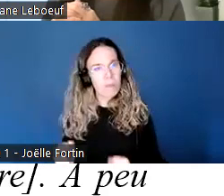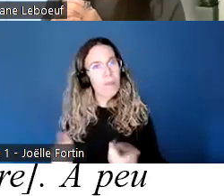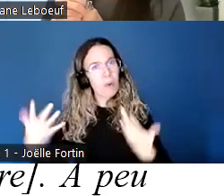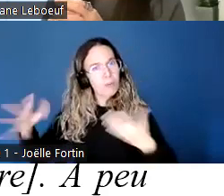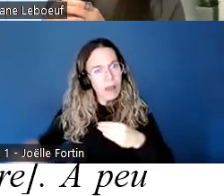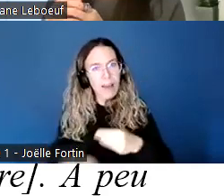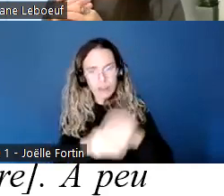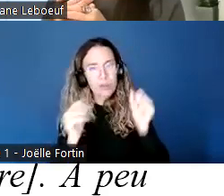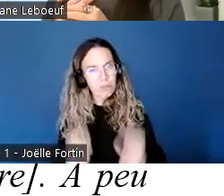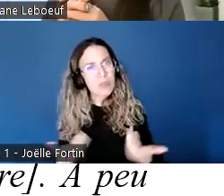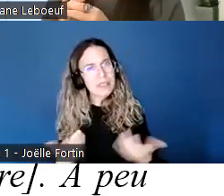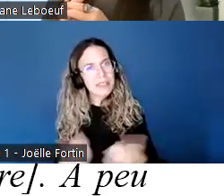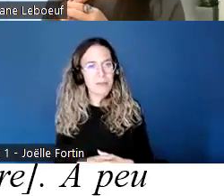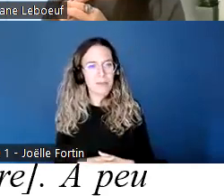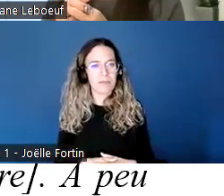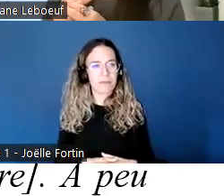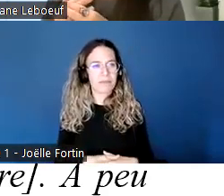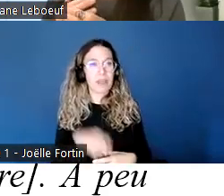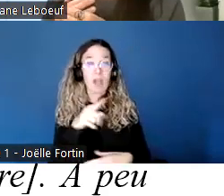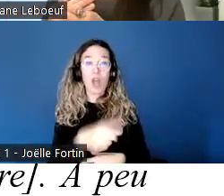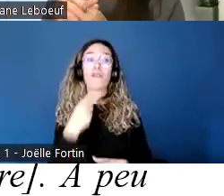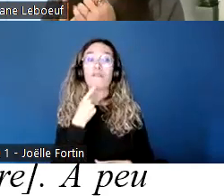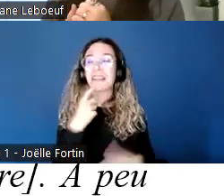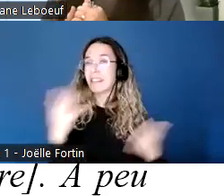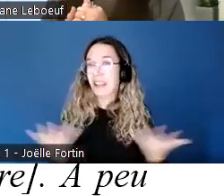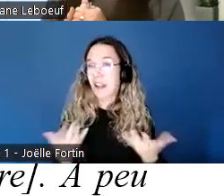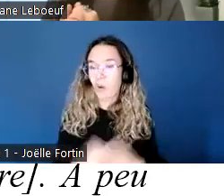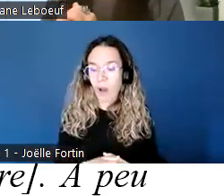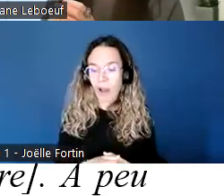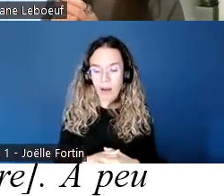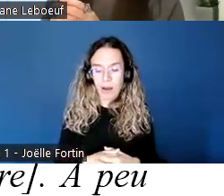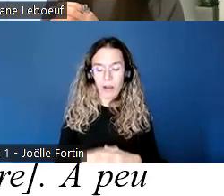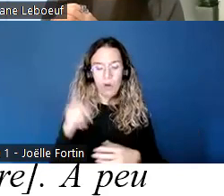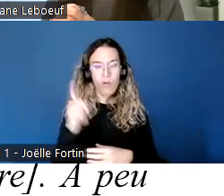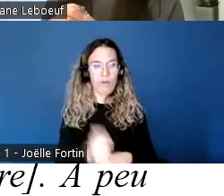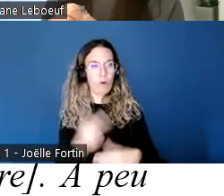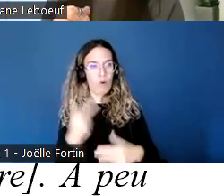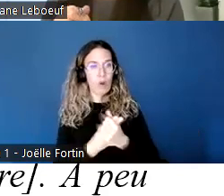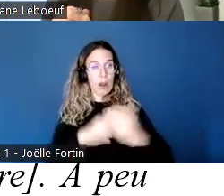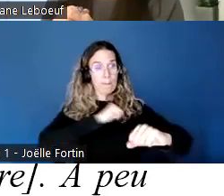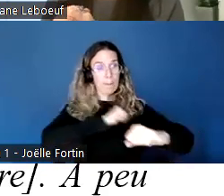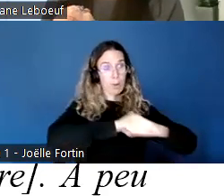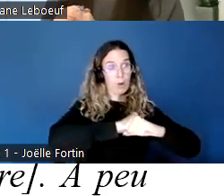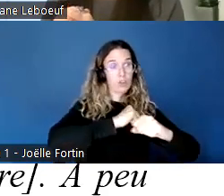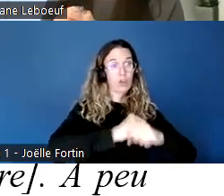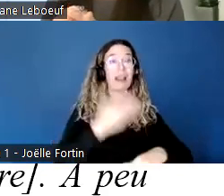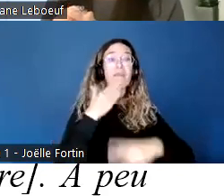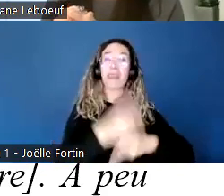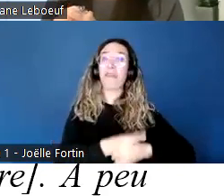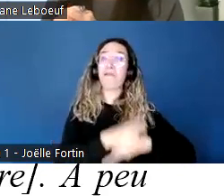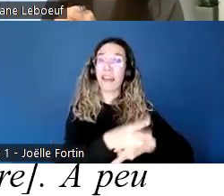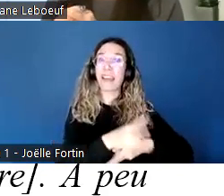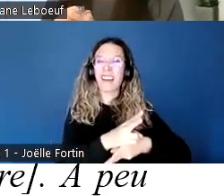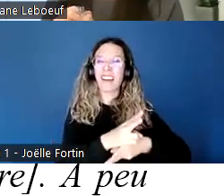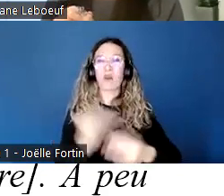intégrer. Alors, qu'est-ce qui a été facilitant? C'est d'abord de combiner la promotion de la bienveillance à la lutte